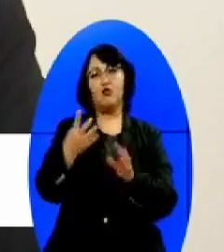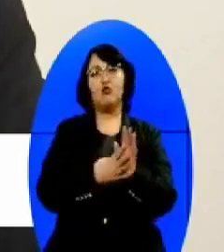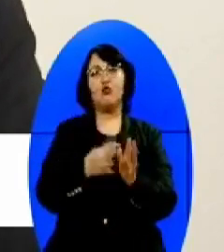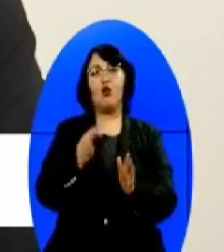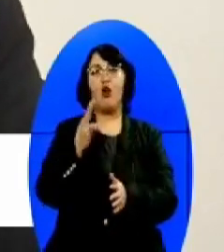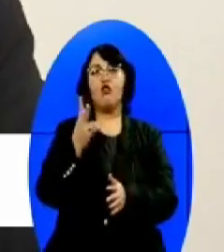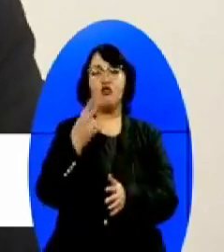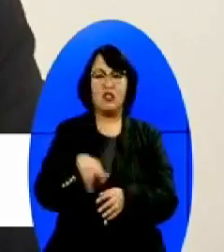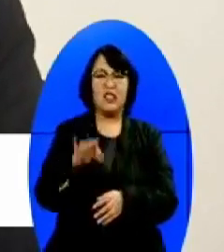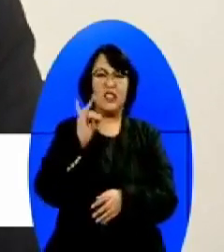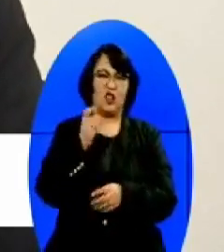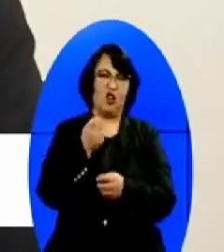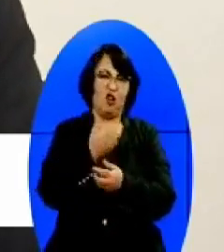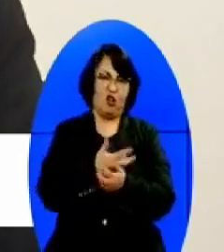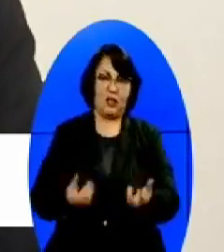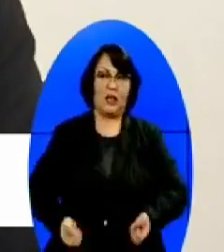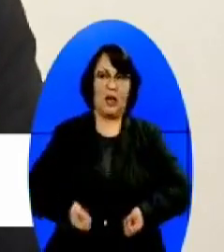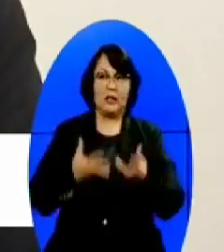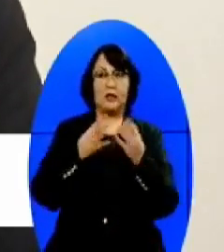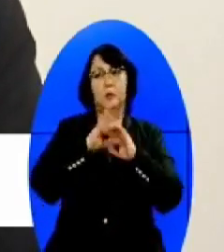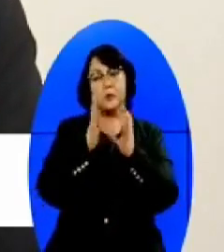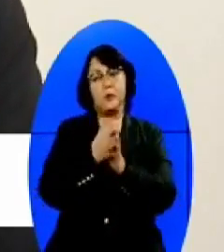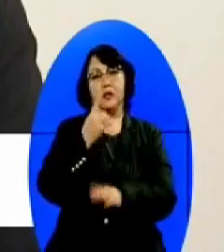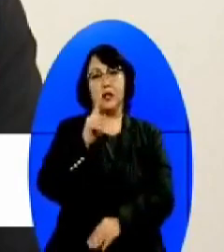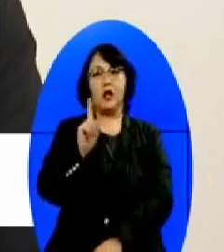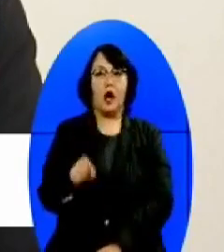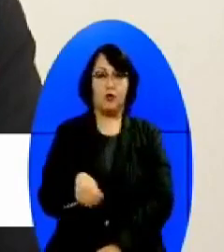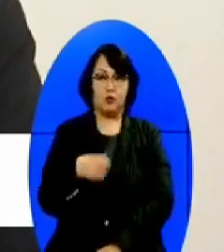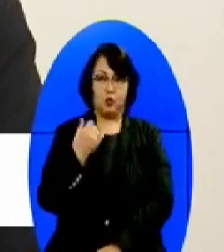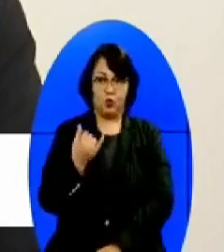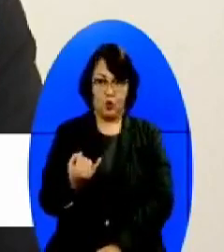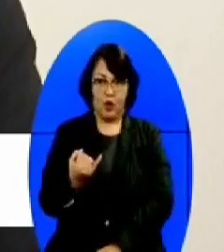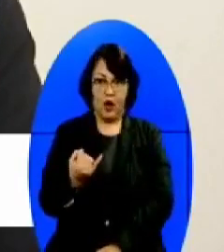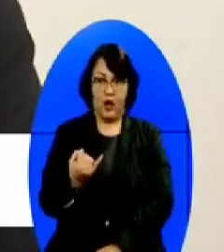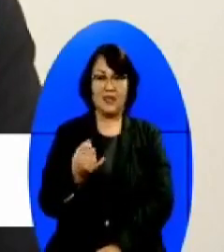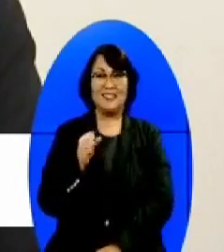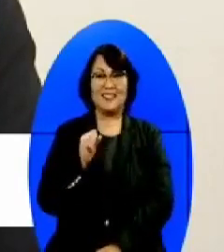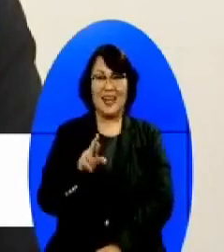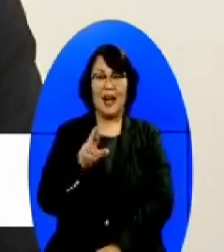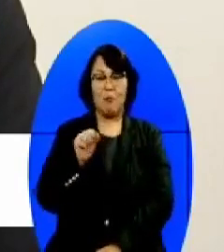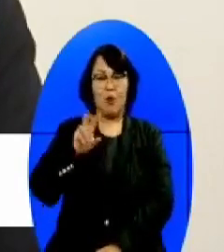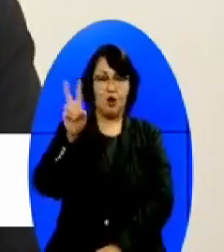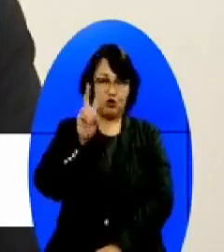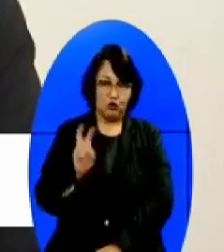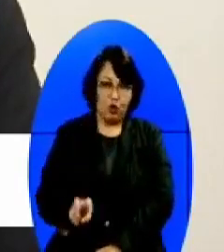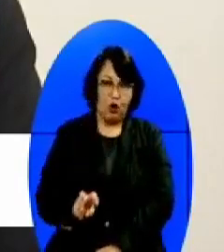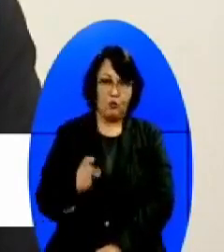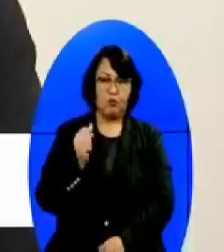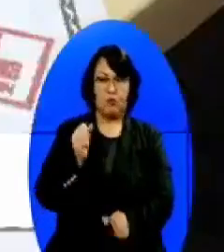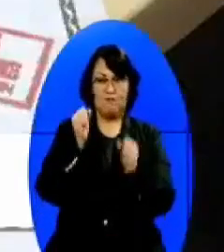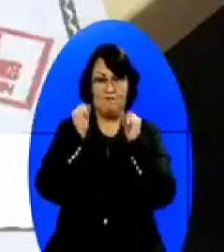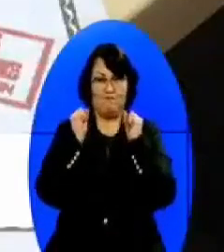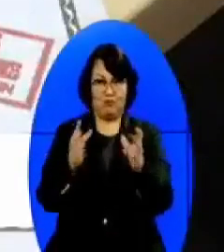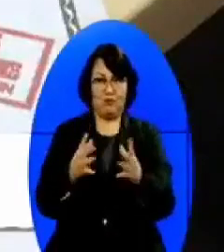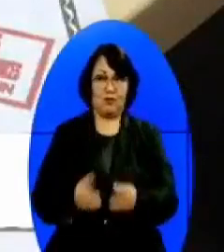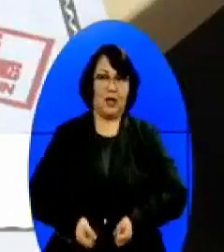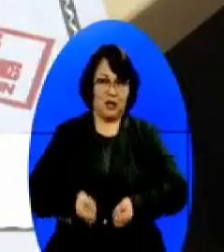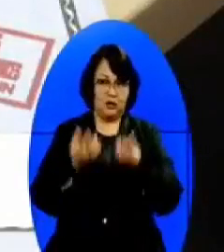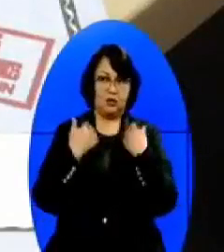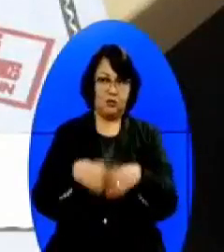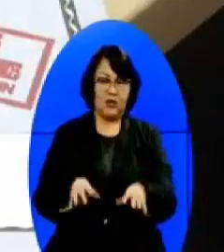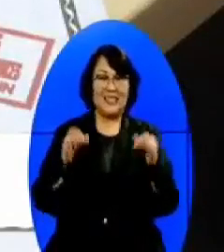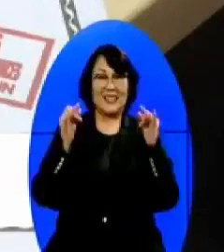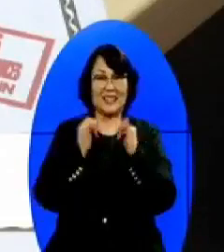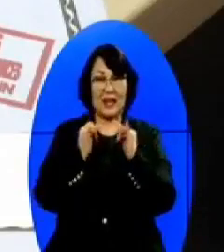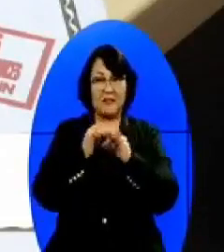бүртгэгдсэн. Нийтдээ нэг 1.6 ам сая ам долларын хохирол учруулсан байх шээ. Захим